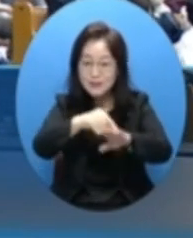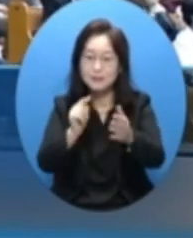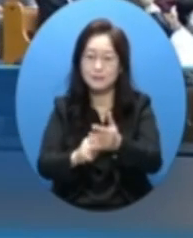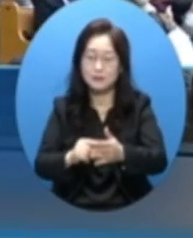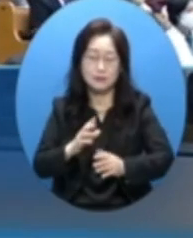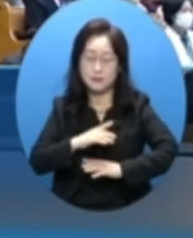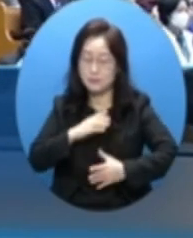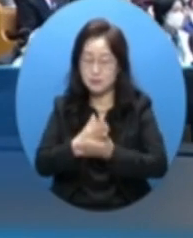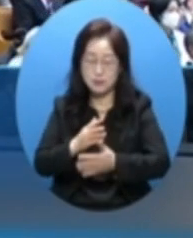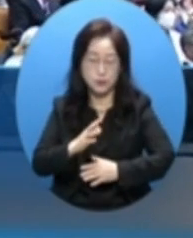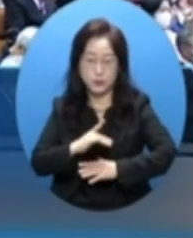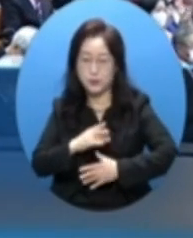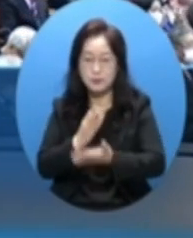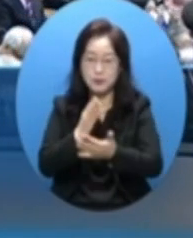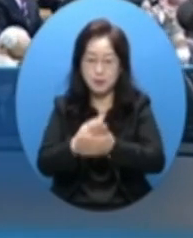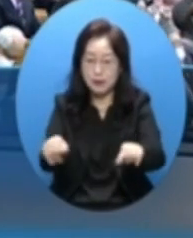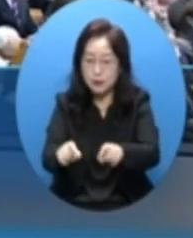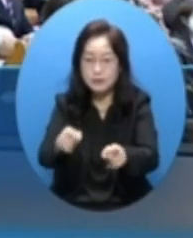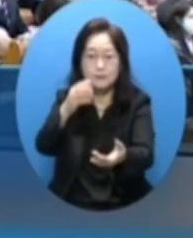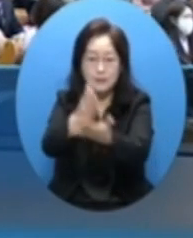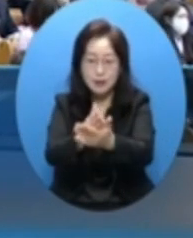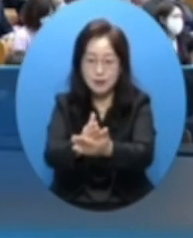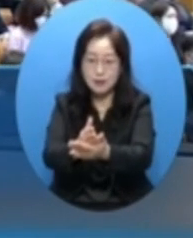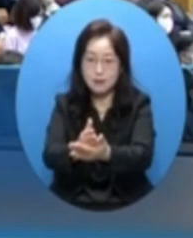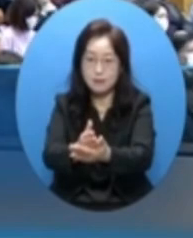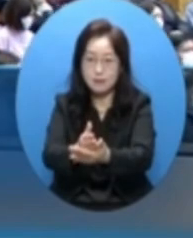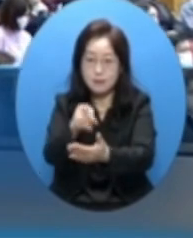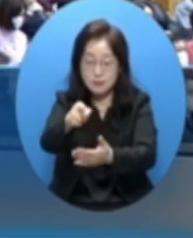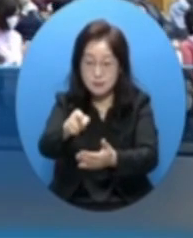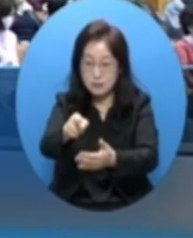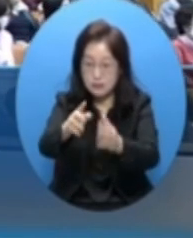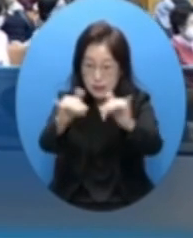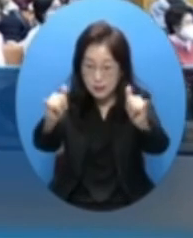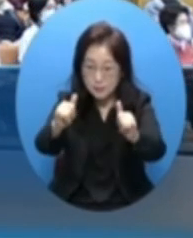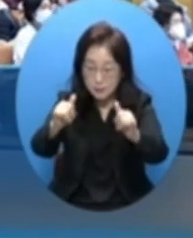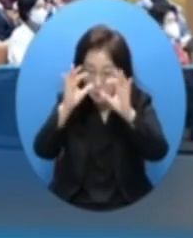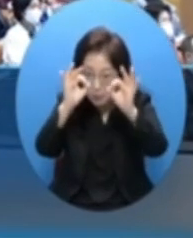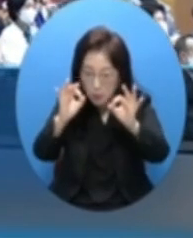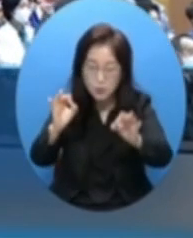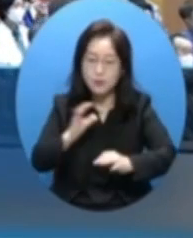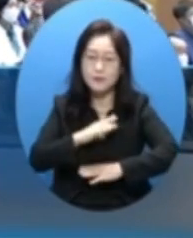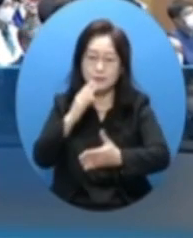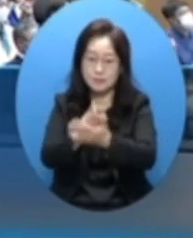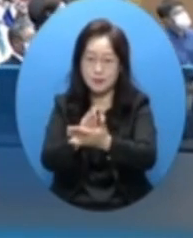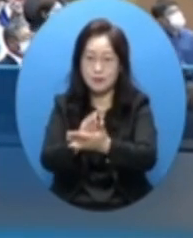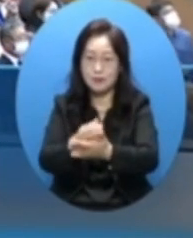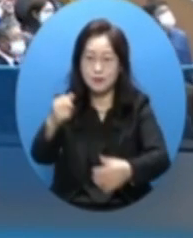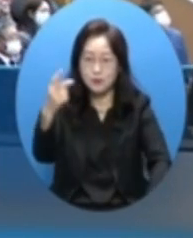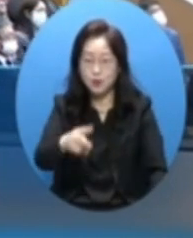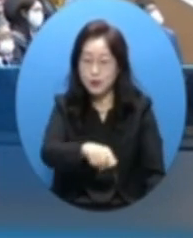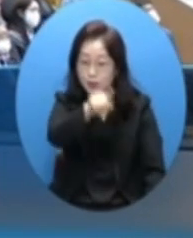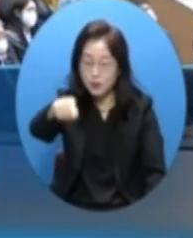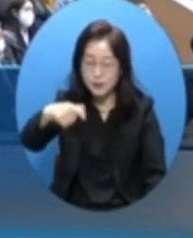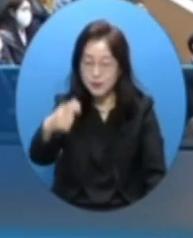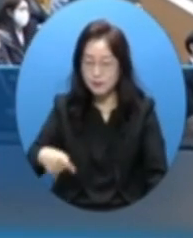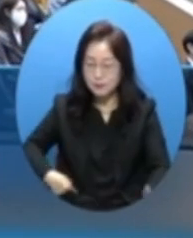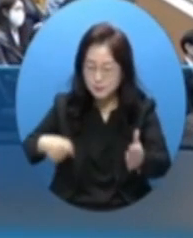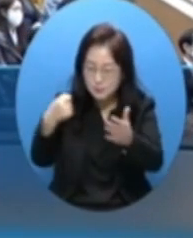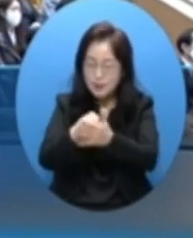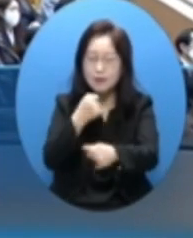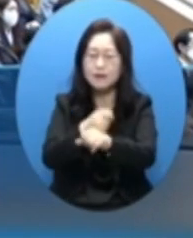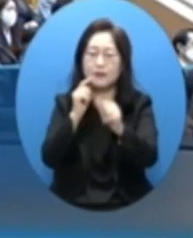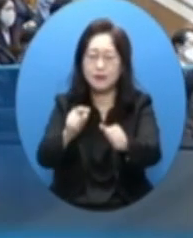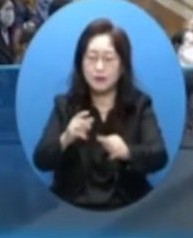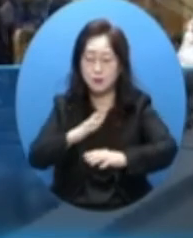말며 두려워하지 말며 떨지 말며 그들은 말미암아 놀라지 말라 31장 6절입니다 너희는 강하고 담대하라